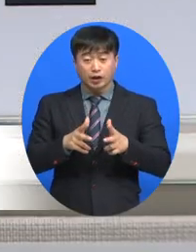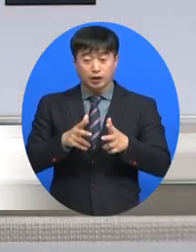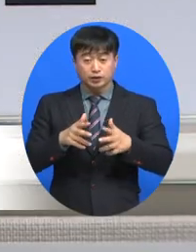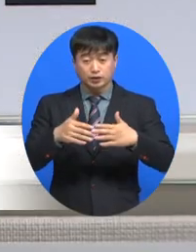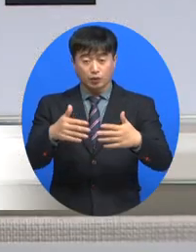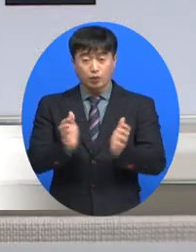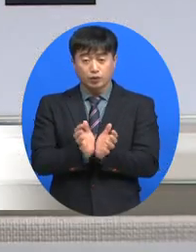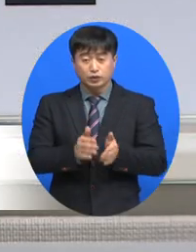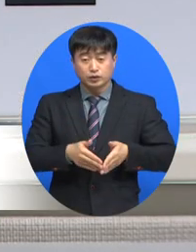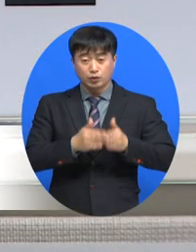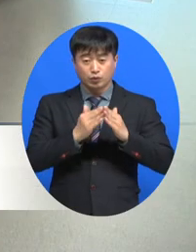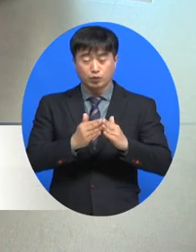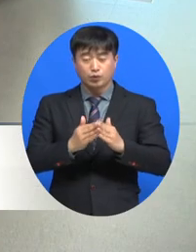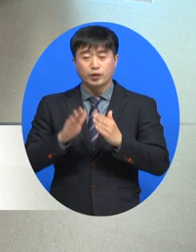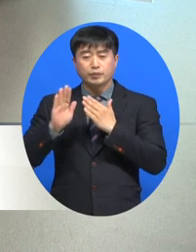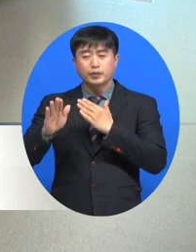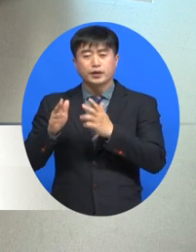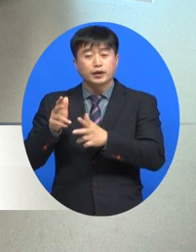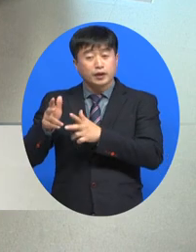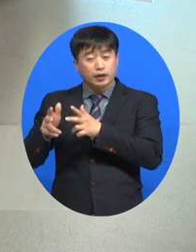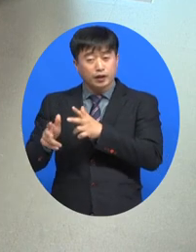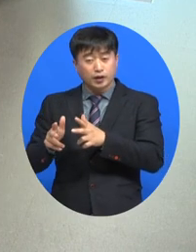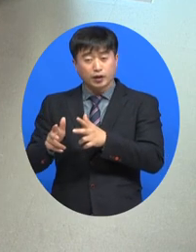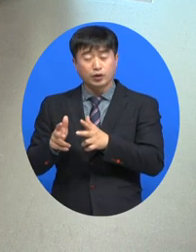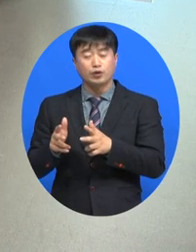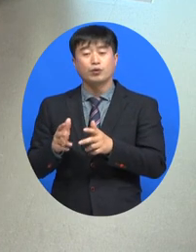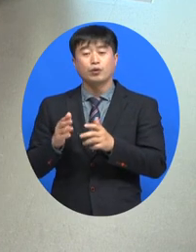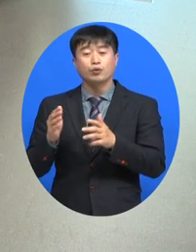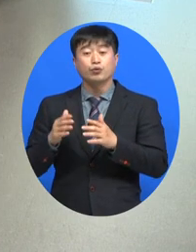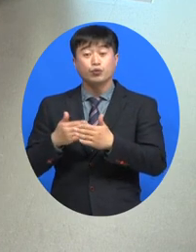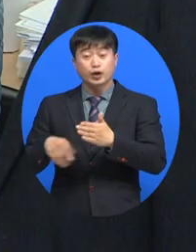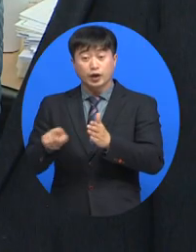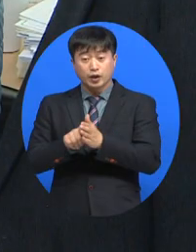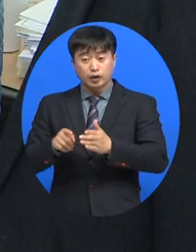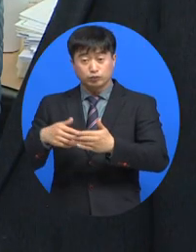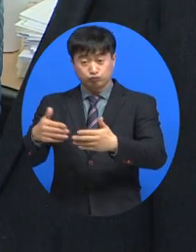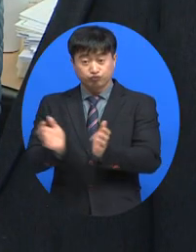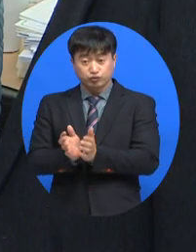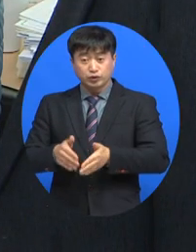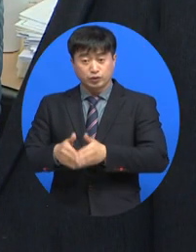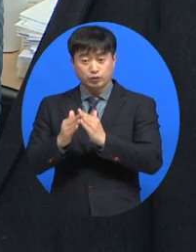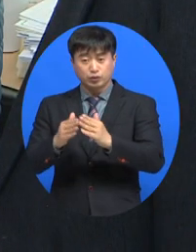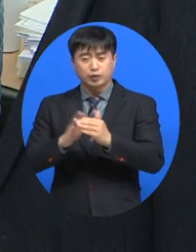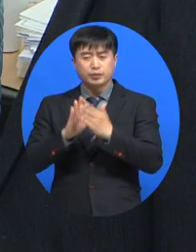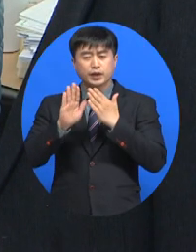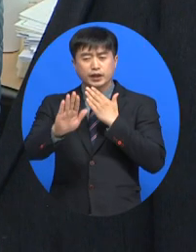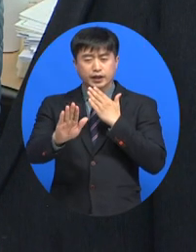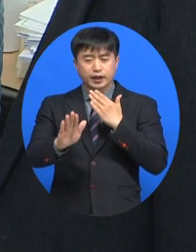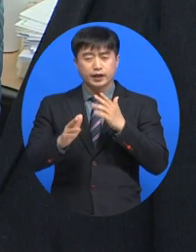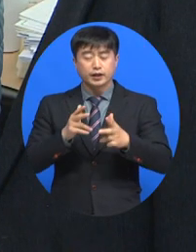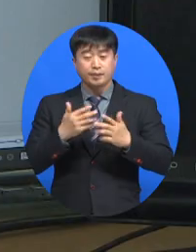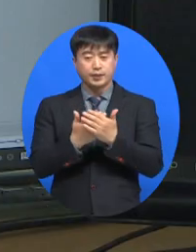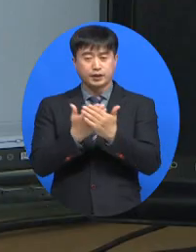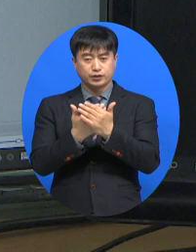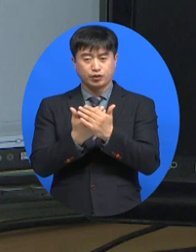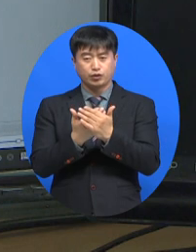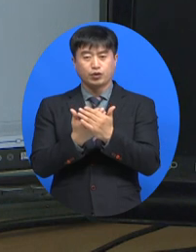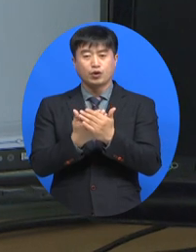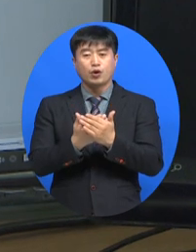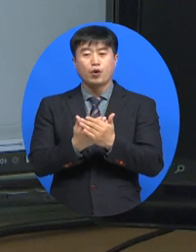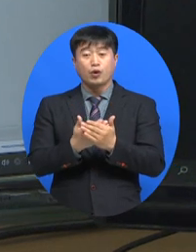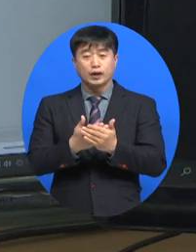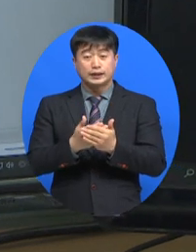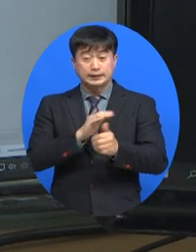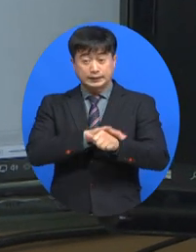반도체 인공지능 벤처기업과 스타트업 육성을 위한 전담 부서를 배치해 미래성장 동력산업의 생태계